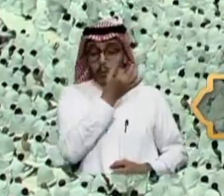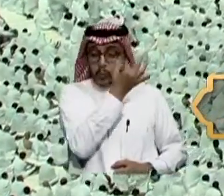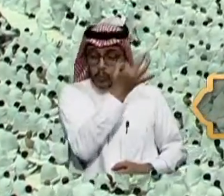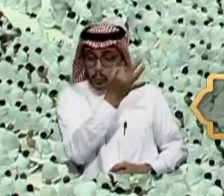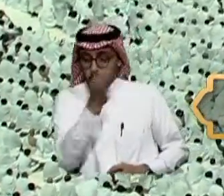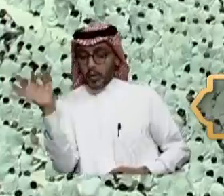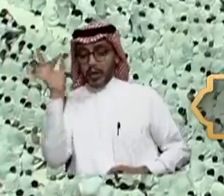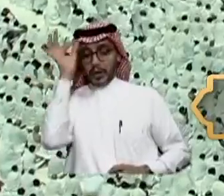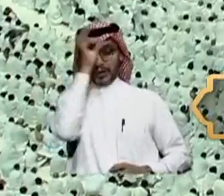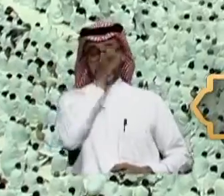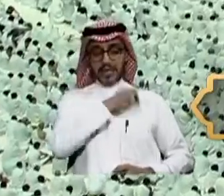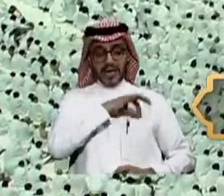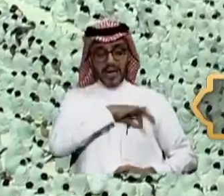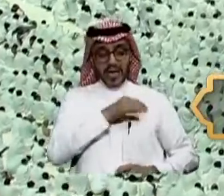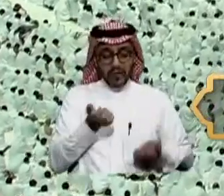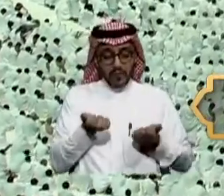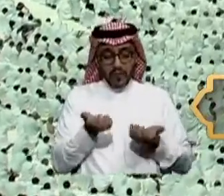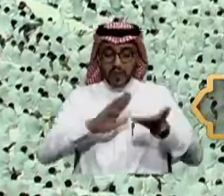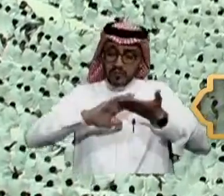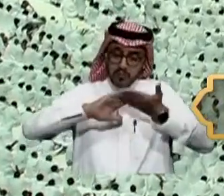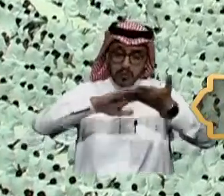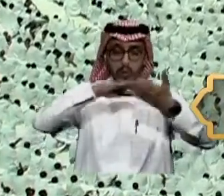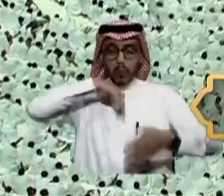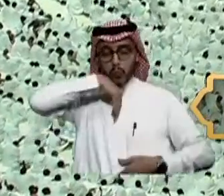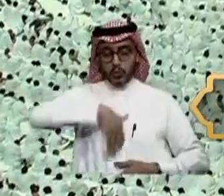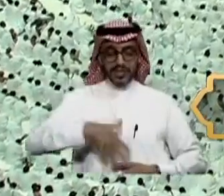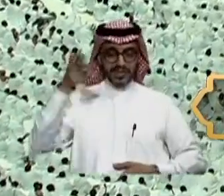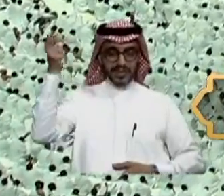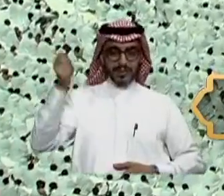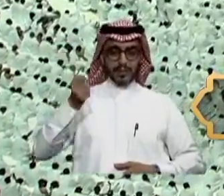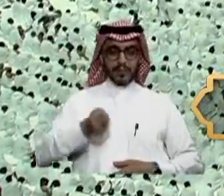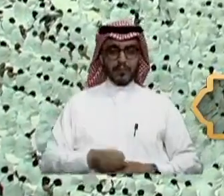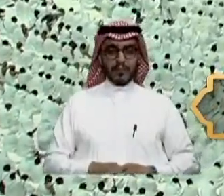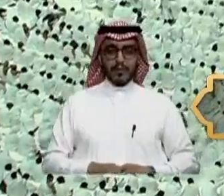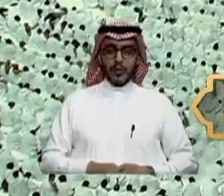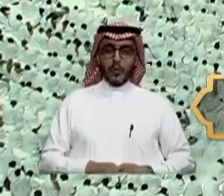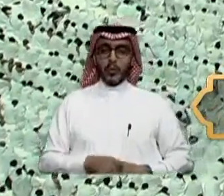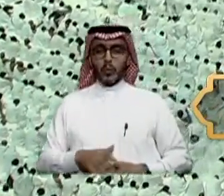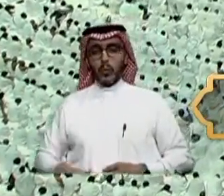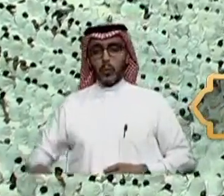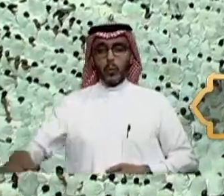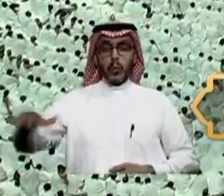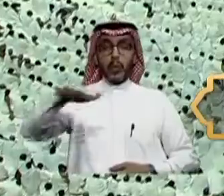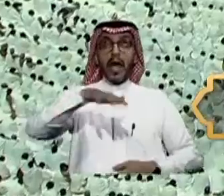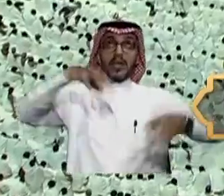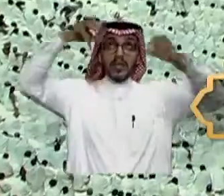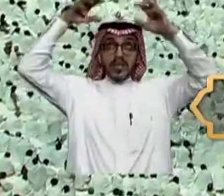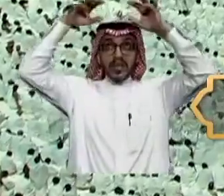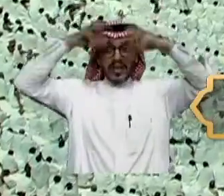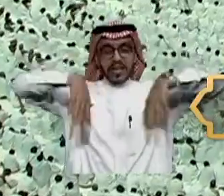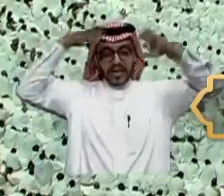النفع بجوده صلى الله عليه وسلم كما تعم الريح المرسله ما تهب